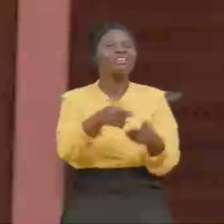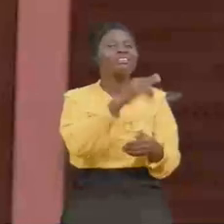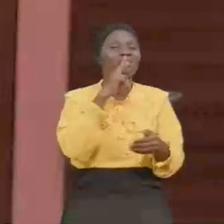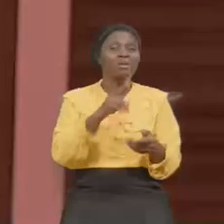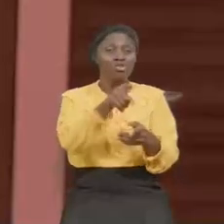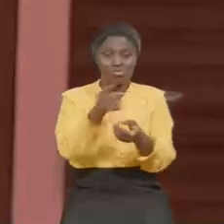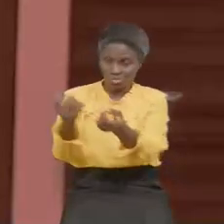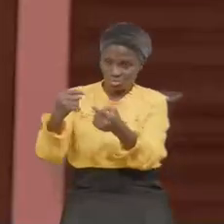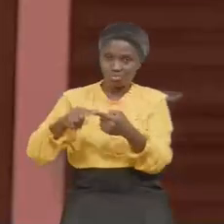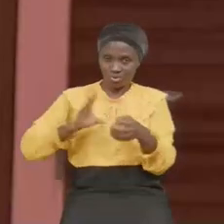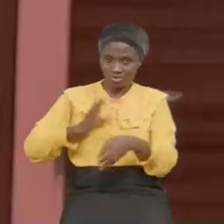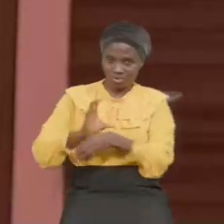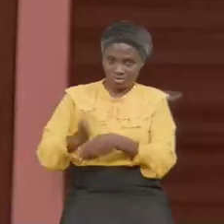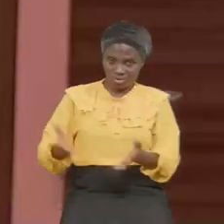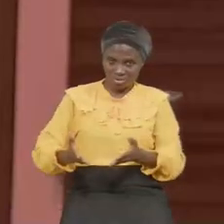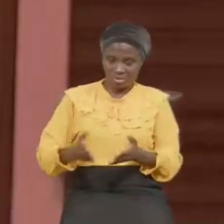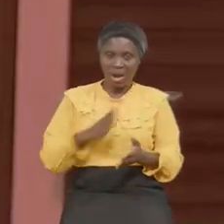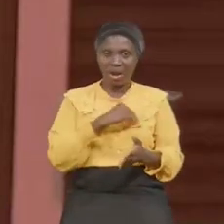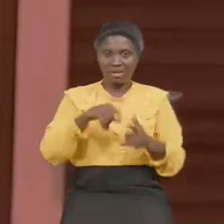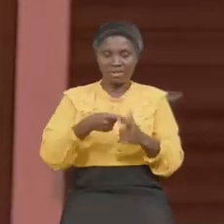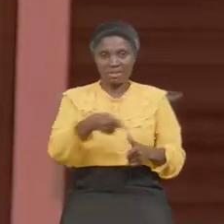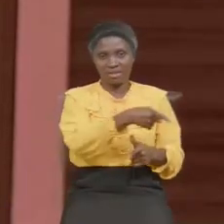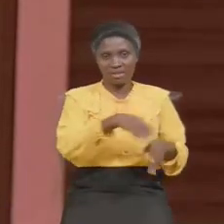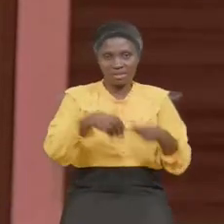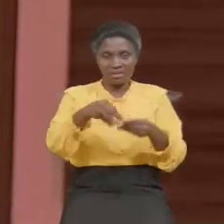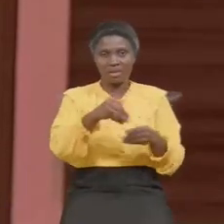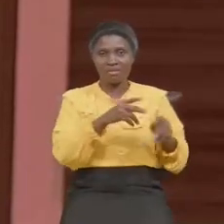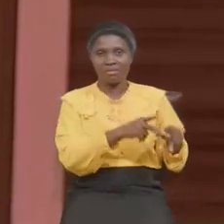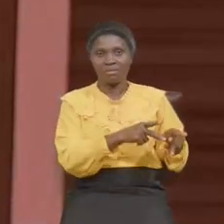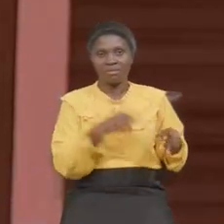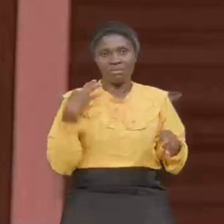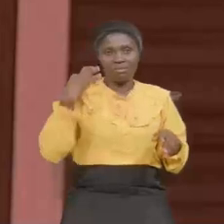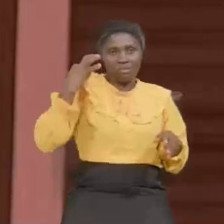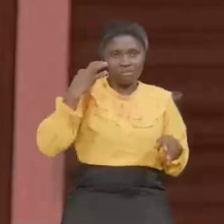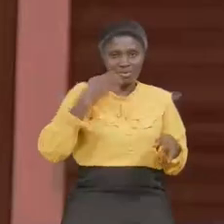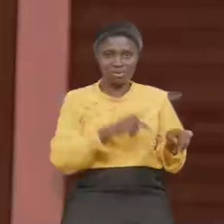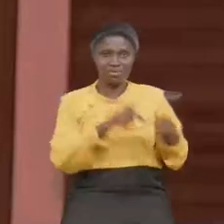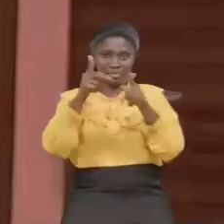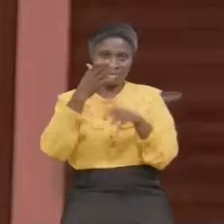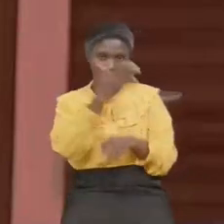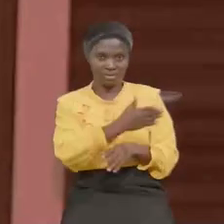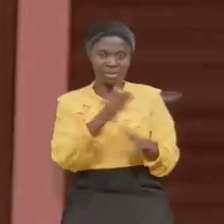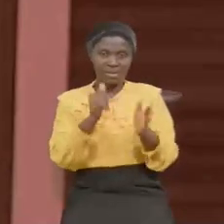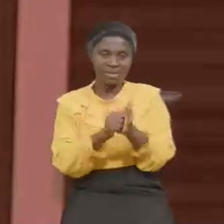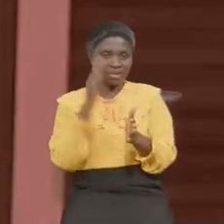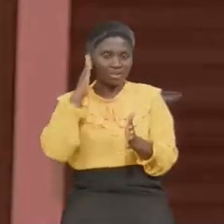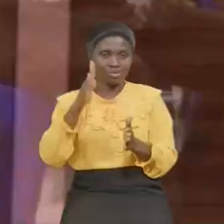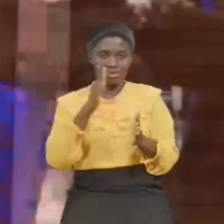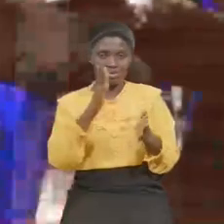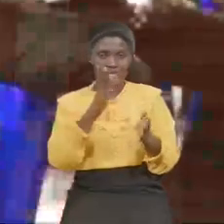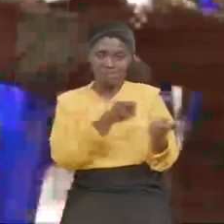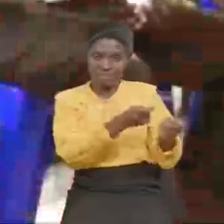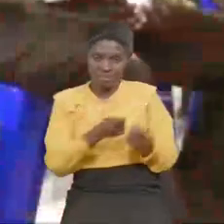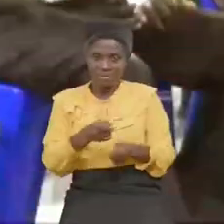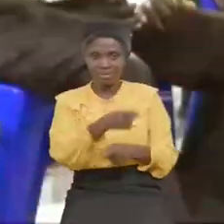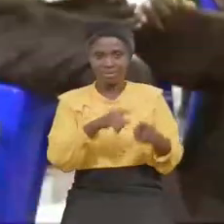il lui donne une position là-bas. Et la position qui va le pousser et l'enfoncer en enfer. Parce que vous savez,